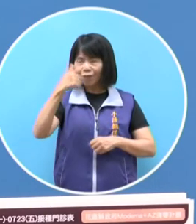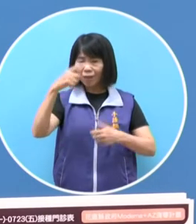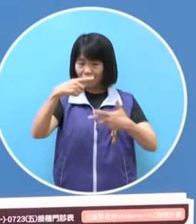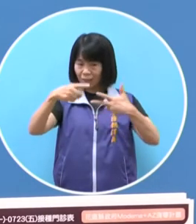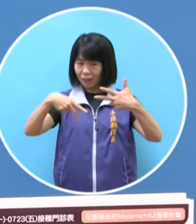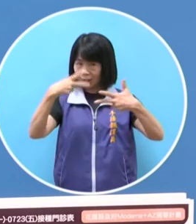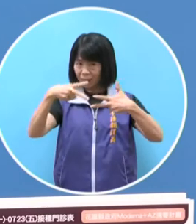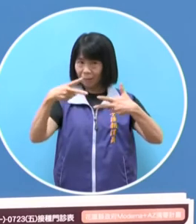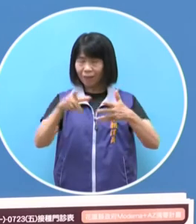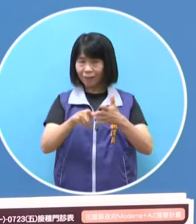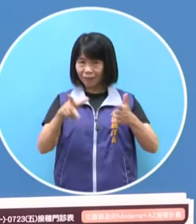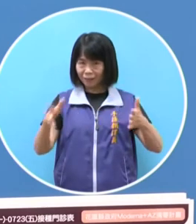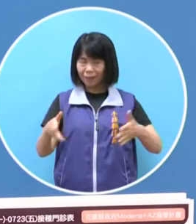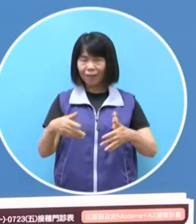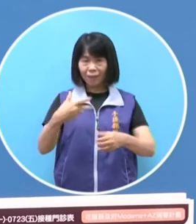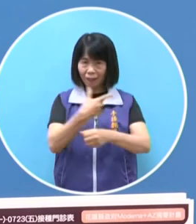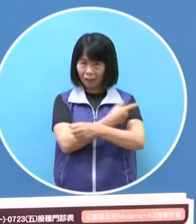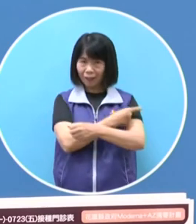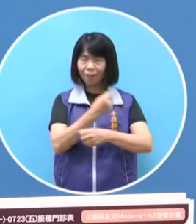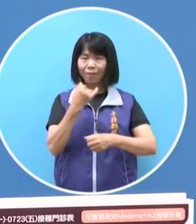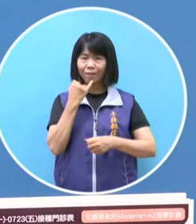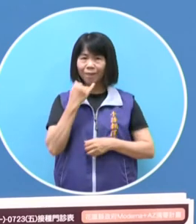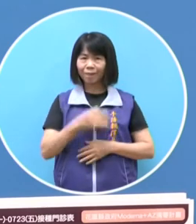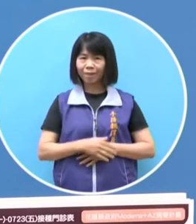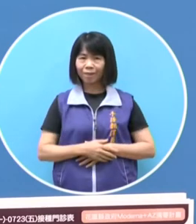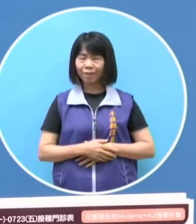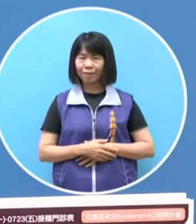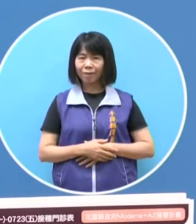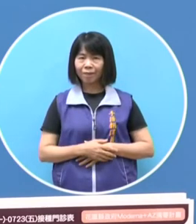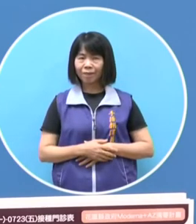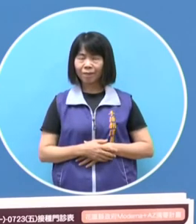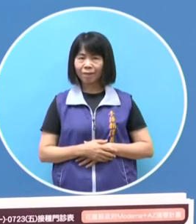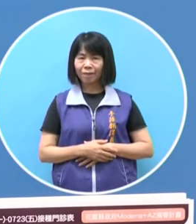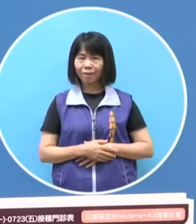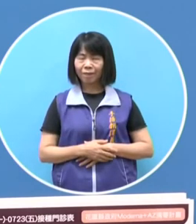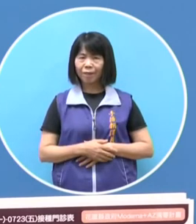它都能够接种疫苗哈。 记者林杰，花莲市采访报道。